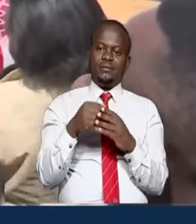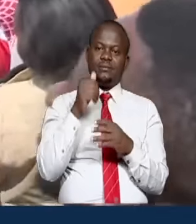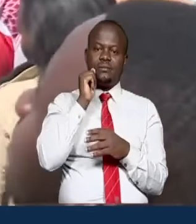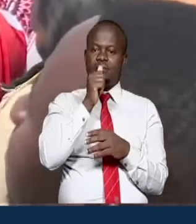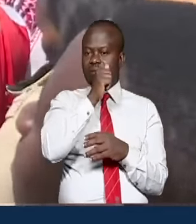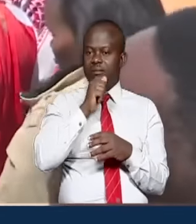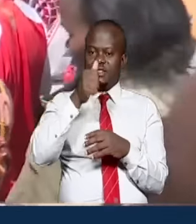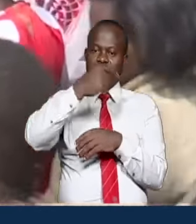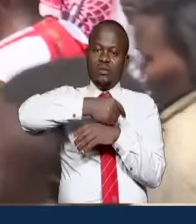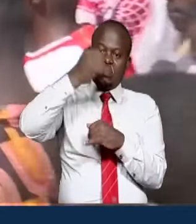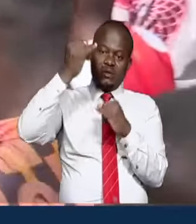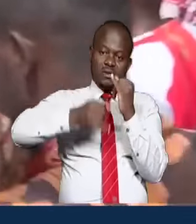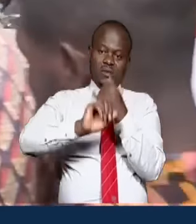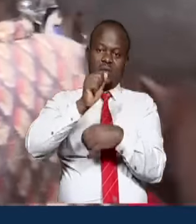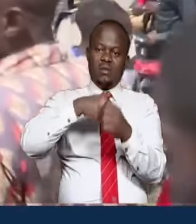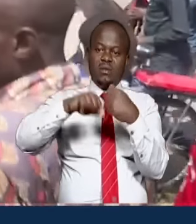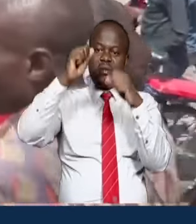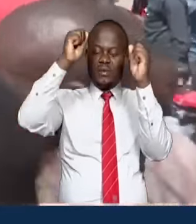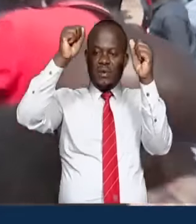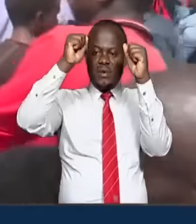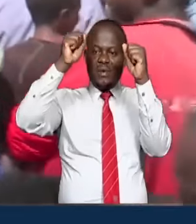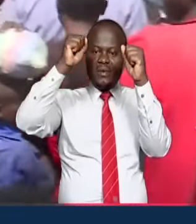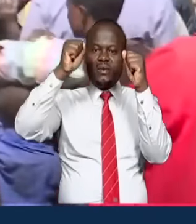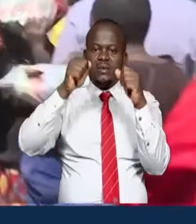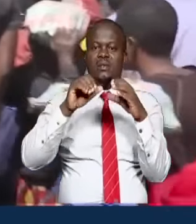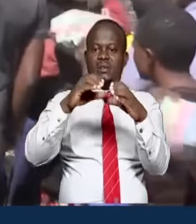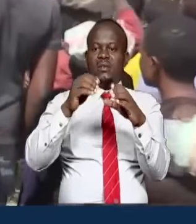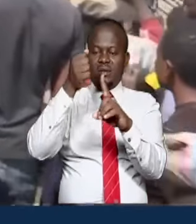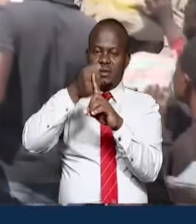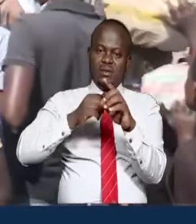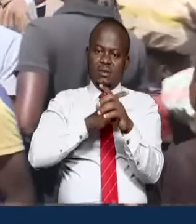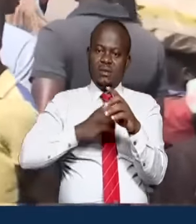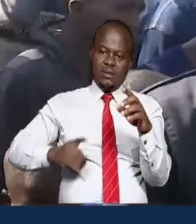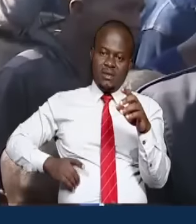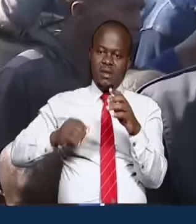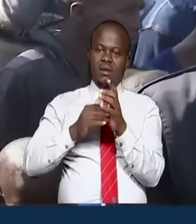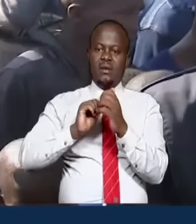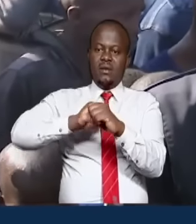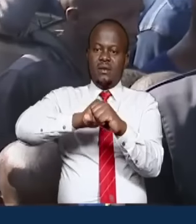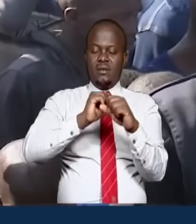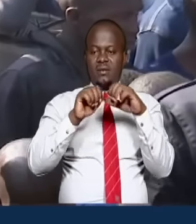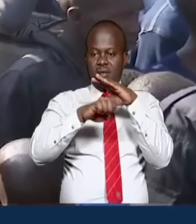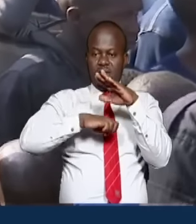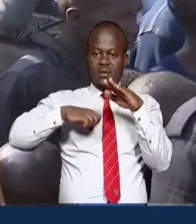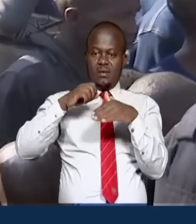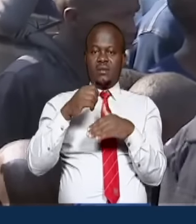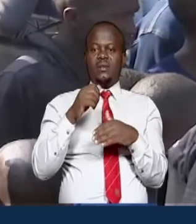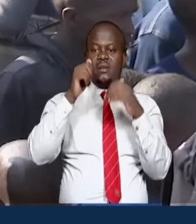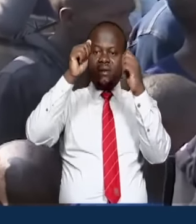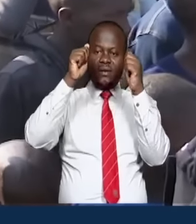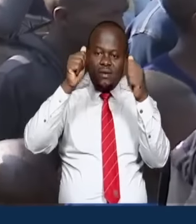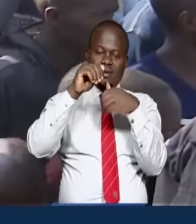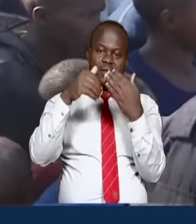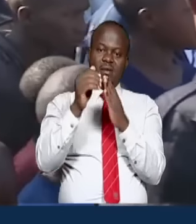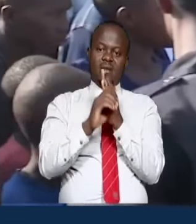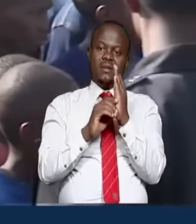gatandatu ariwo munsi wa nyuma w'ibikorwa byo kwiyamamaza, ishyaka riharanira demokarasi no kurengera ibidukikije riyamamariza mu